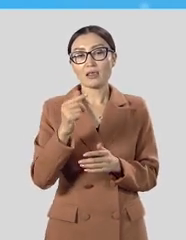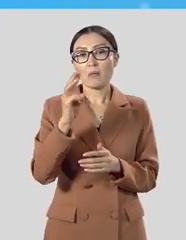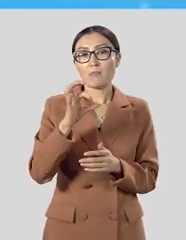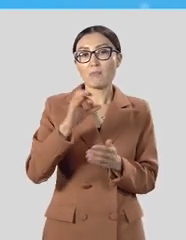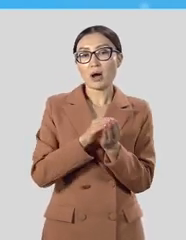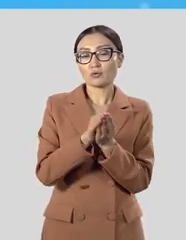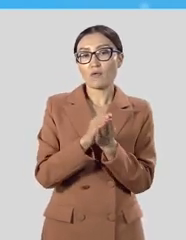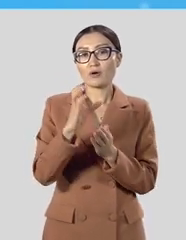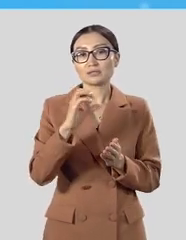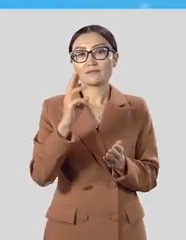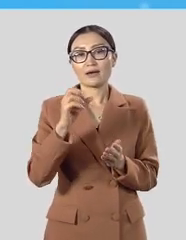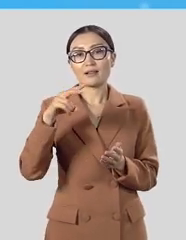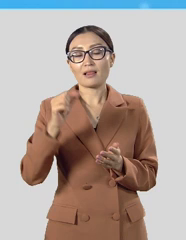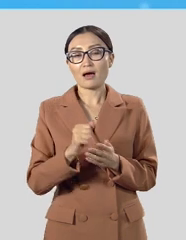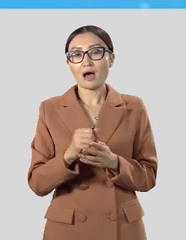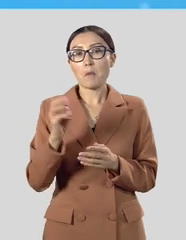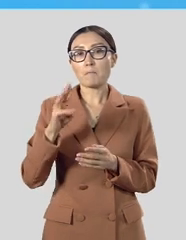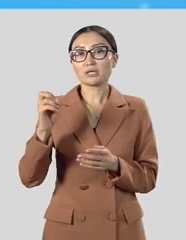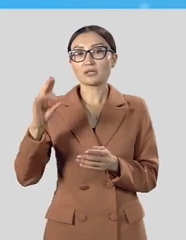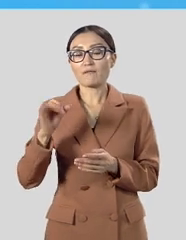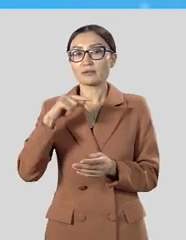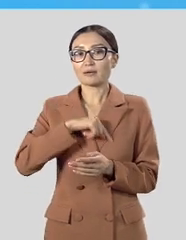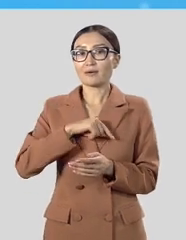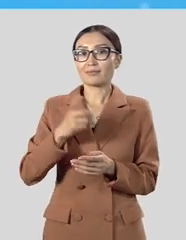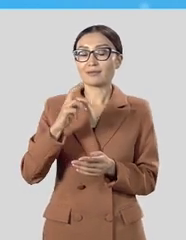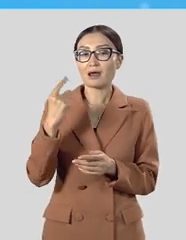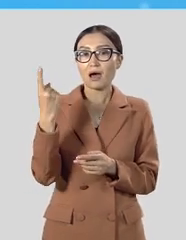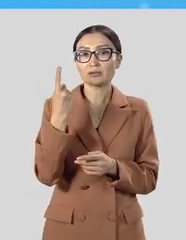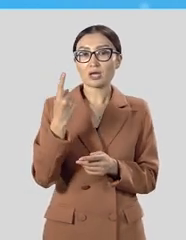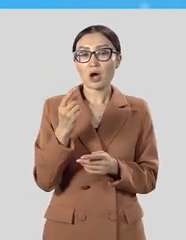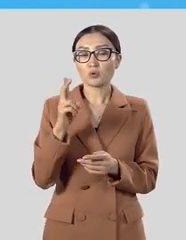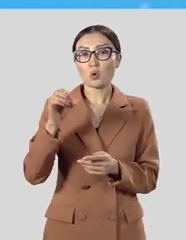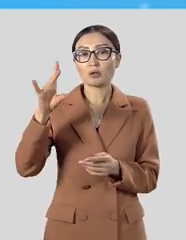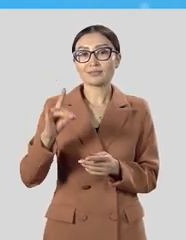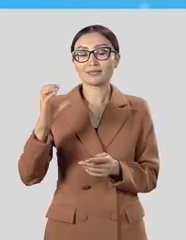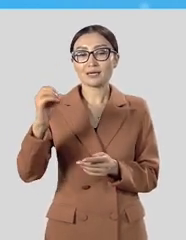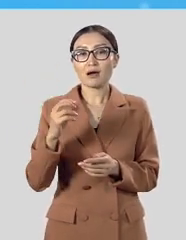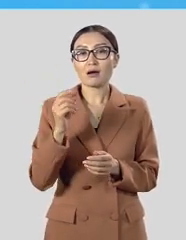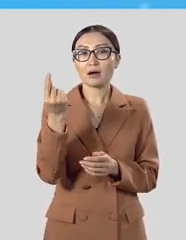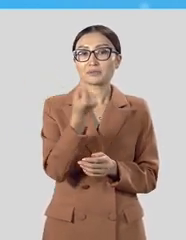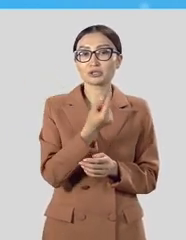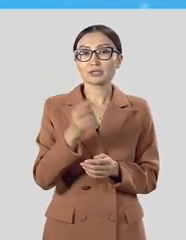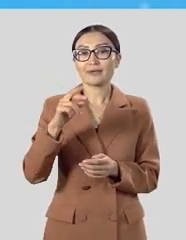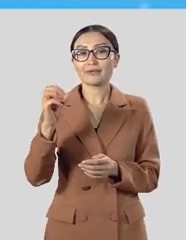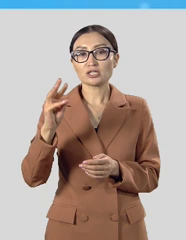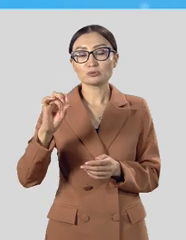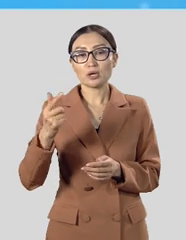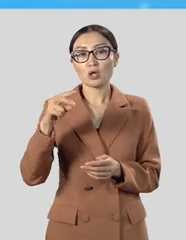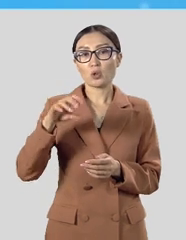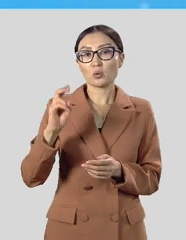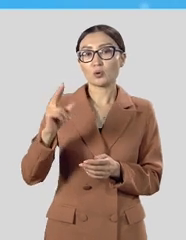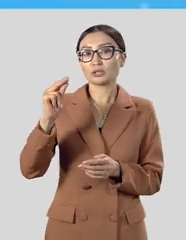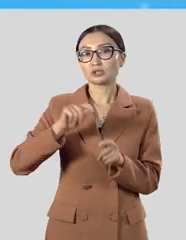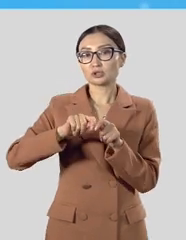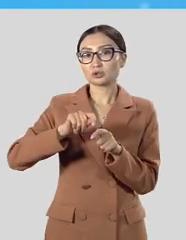свекла. Мочковатая корневая система характерна для однодольных растений, таких как пшеница, ячмень, лук, чеснок